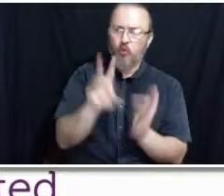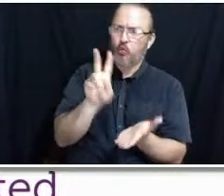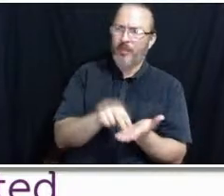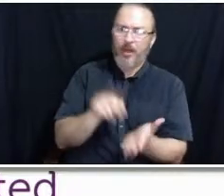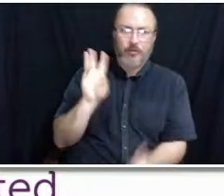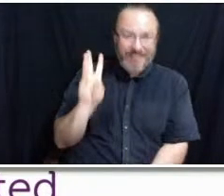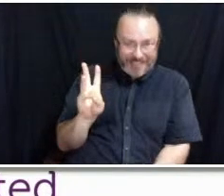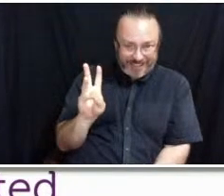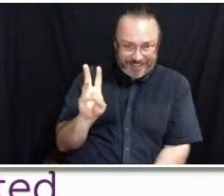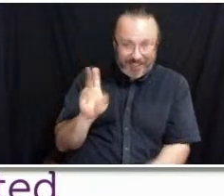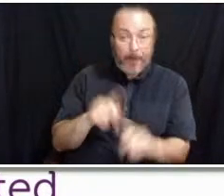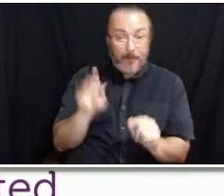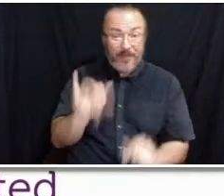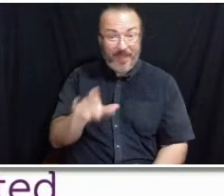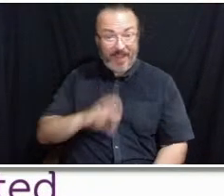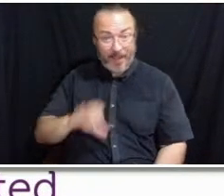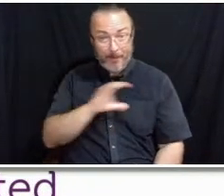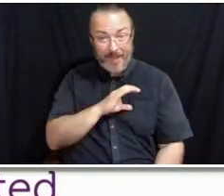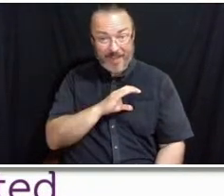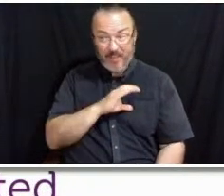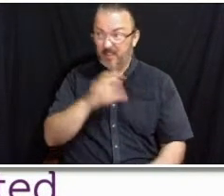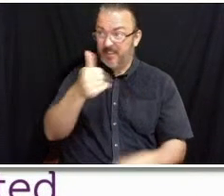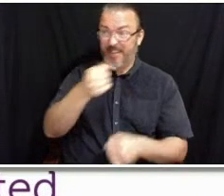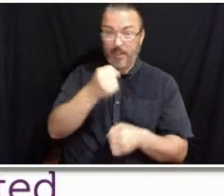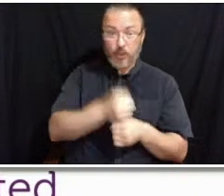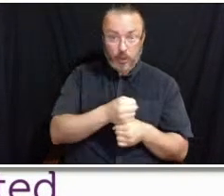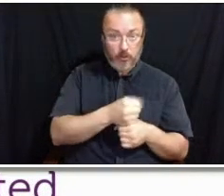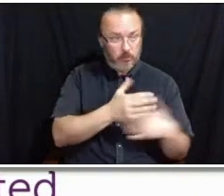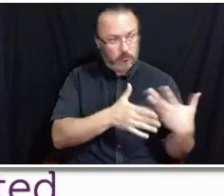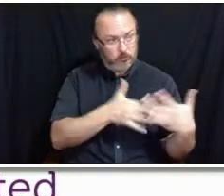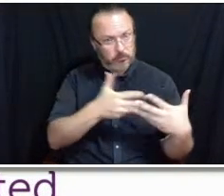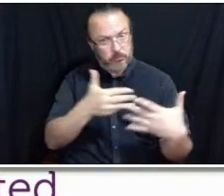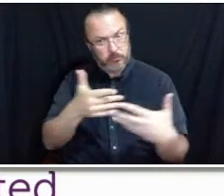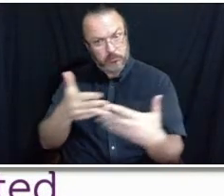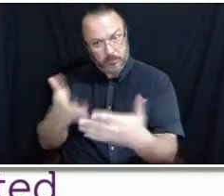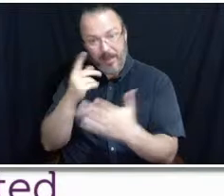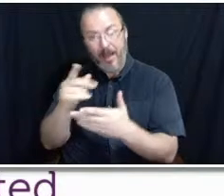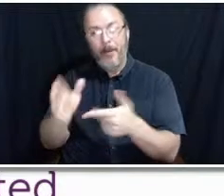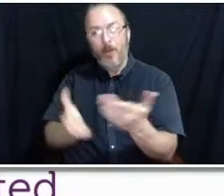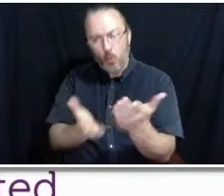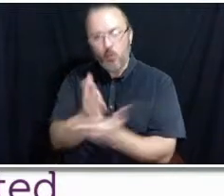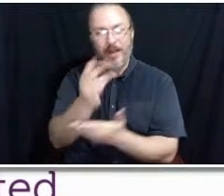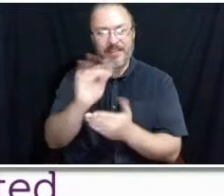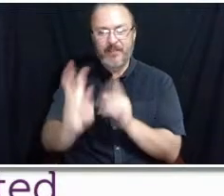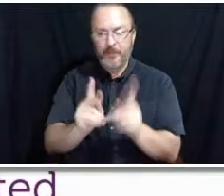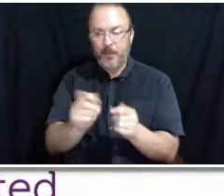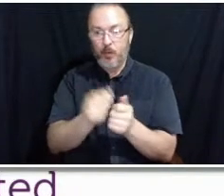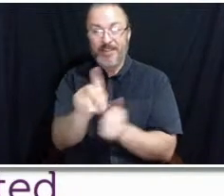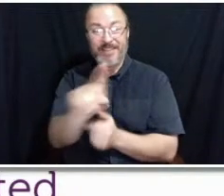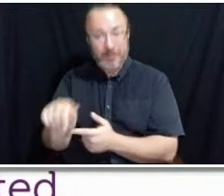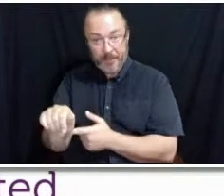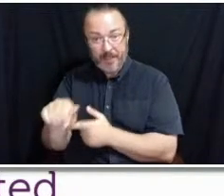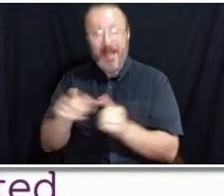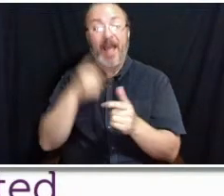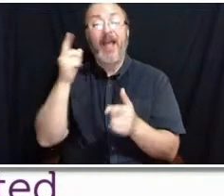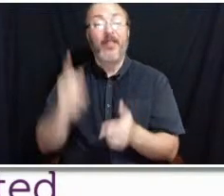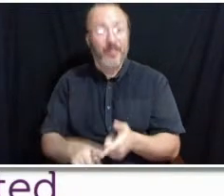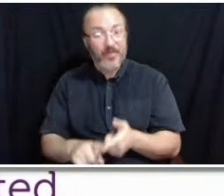international. Mais il a fallu 10 ans de plus au Comité sur les droits des handicapés pour que le Comité publie